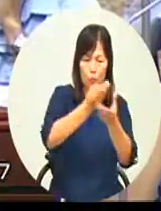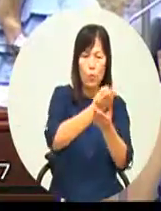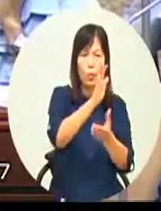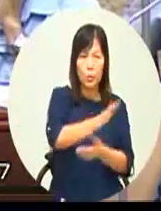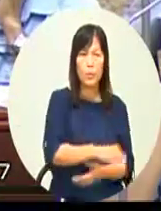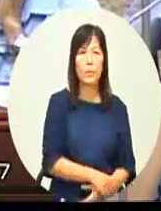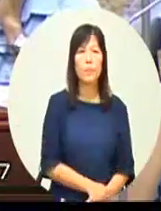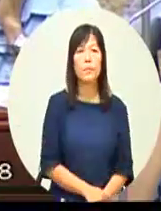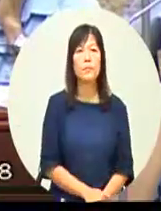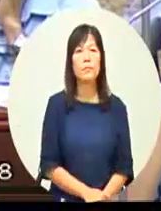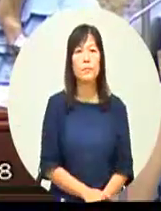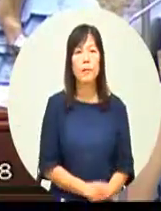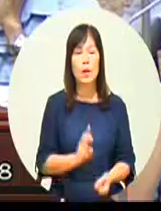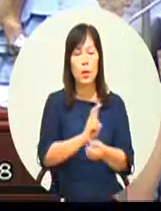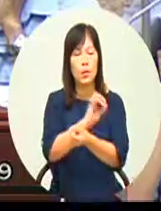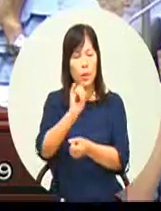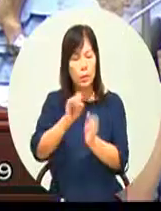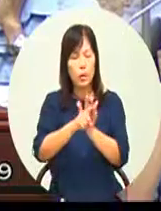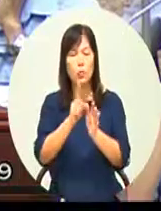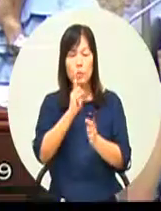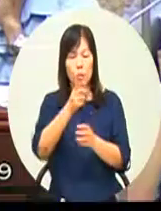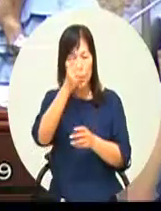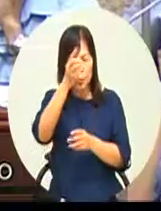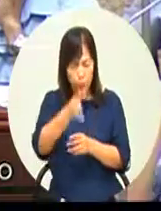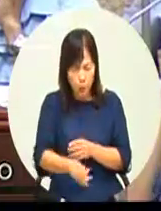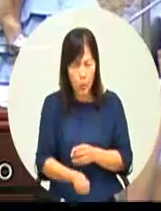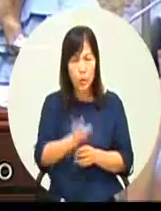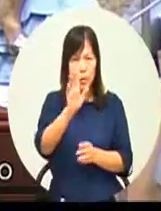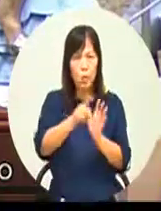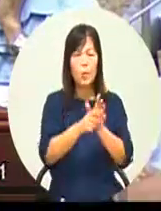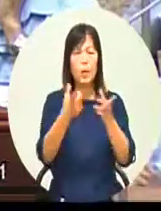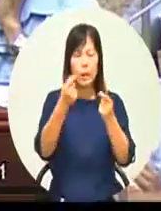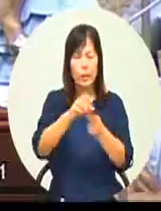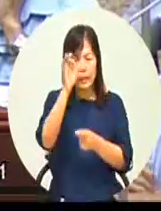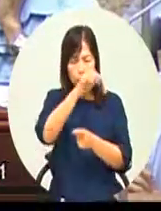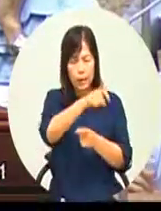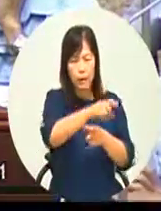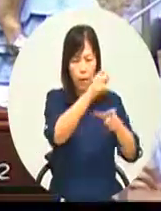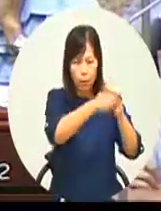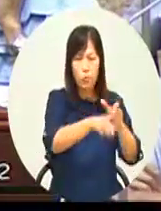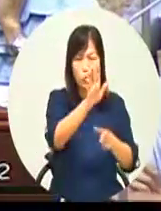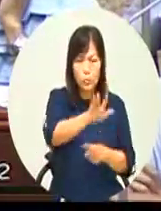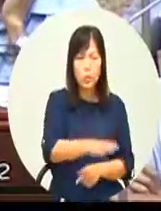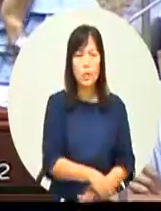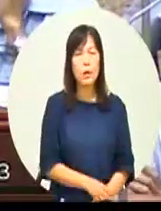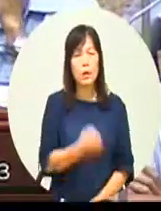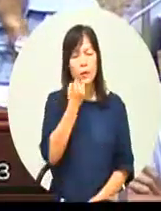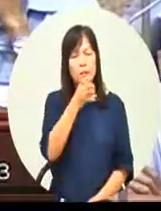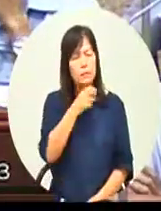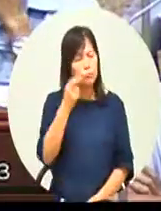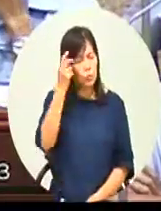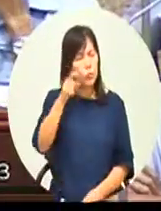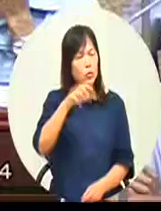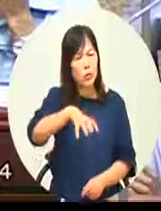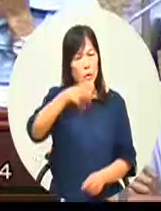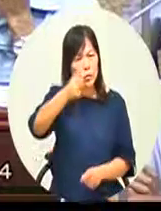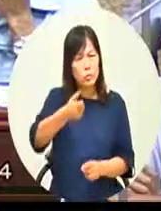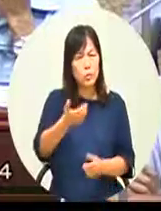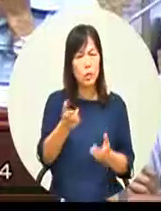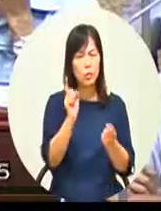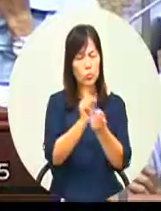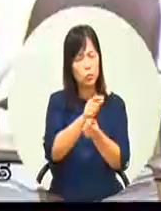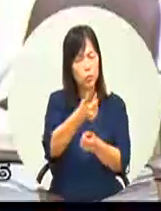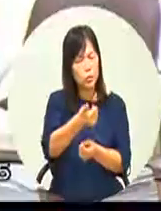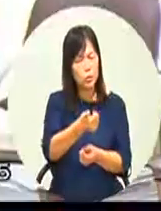那林园有说几十次所以我们就要去找那个捷运公司，我们就认为说 你跟我觉得局长我一向对你